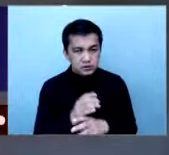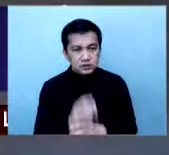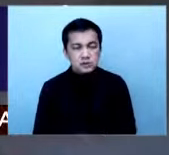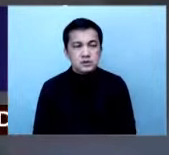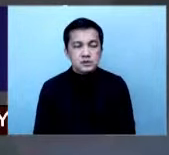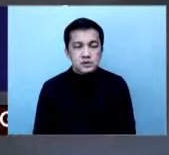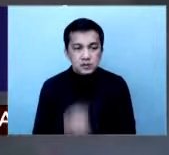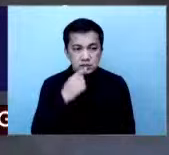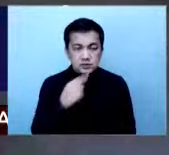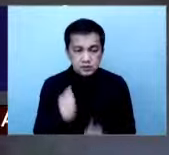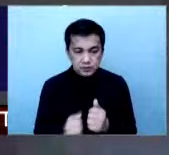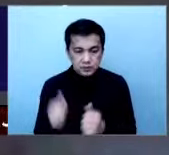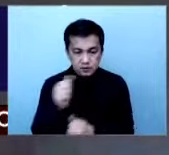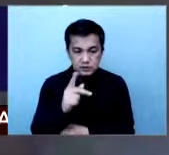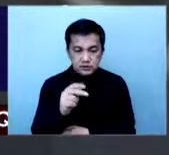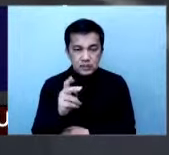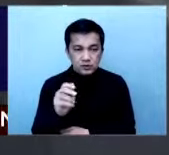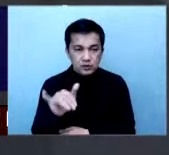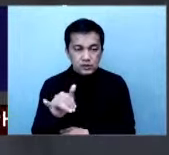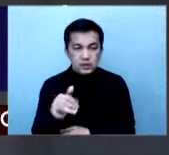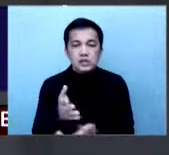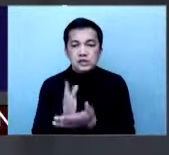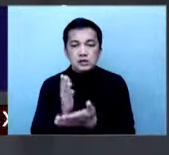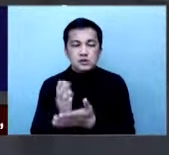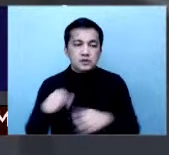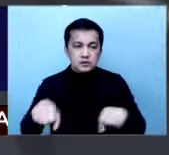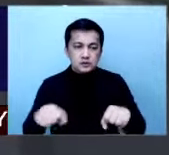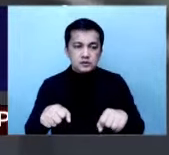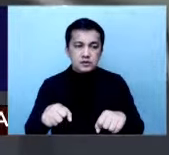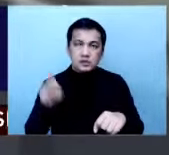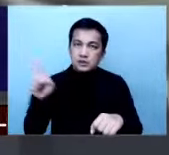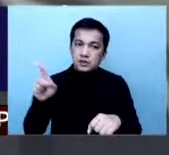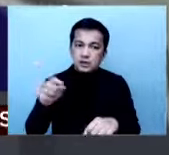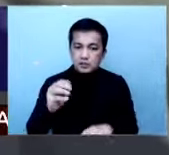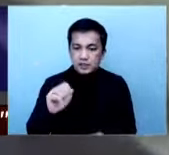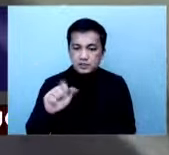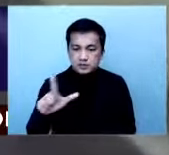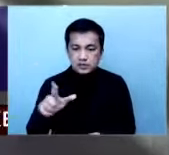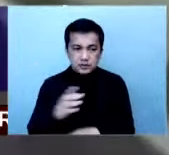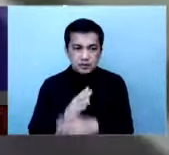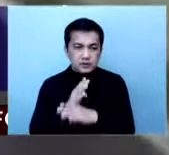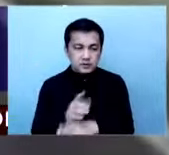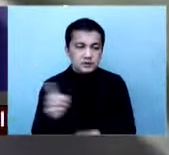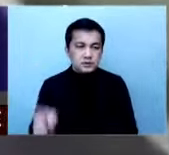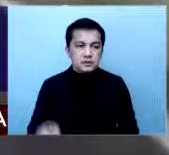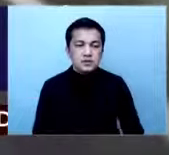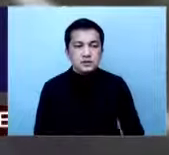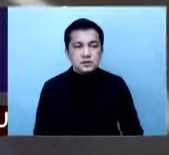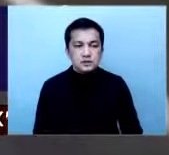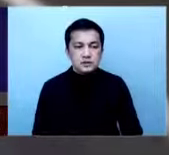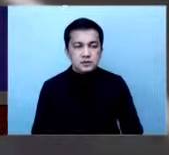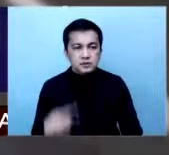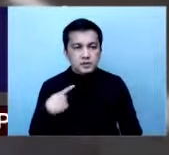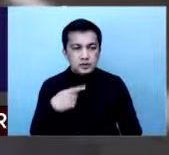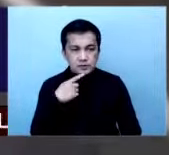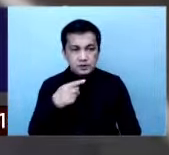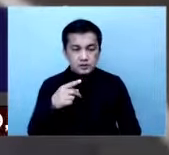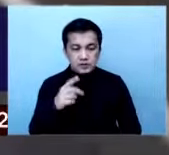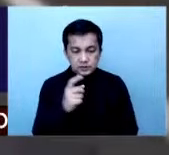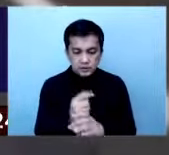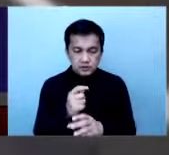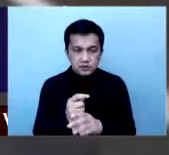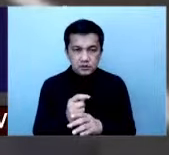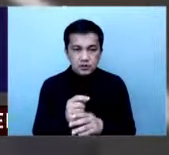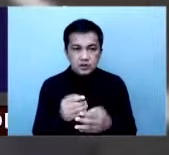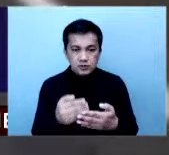pamunuan ni Skyway inip pwera ng Rider ang mga traffic Marshall na pumipigil sa kanya may natamaan pa raw itong pickup truck bago mag-u-turn